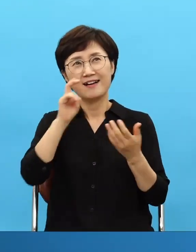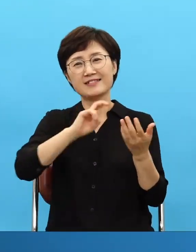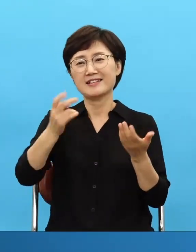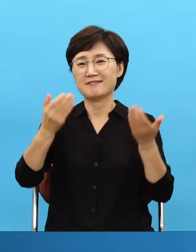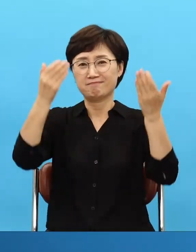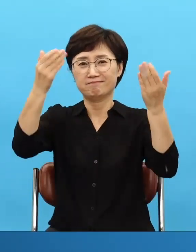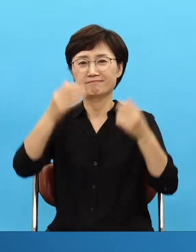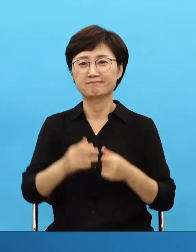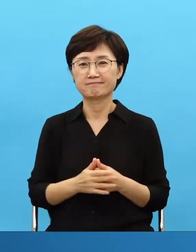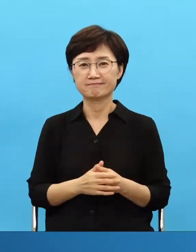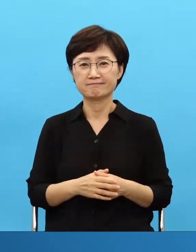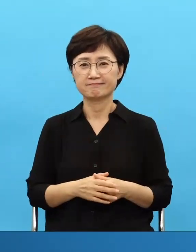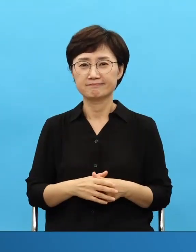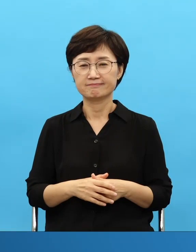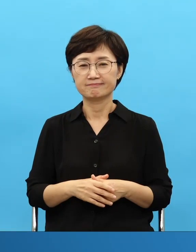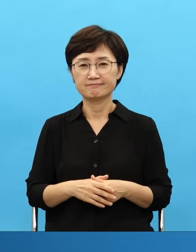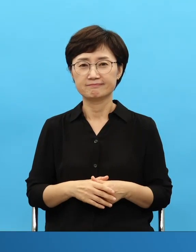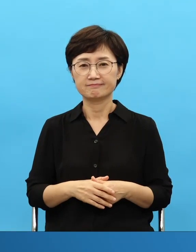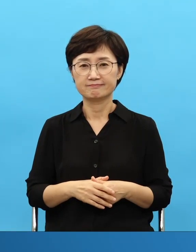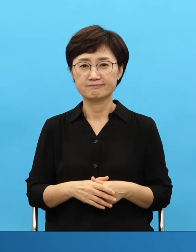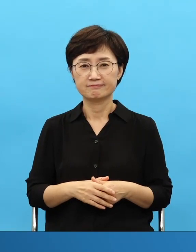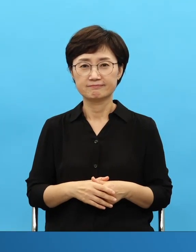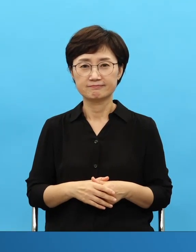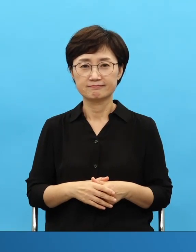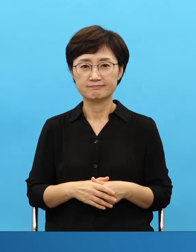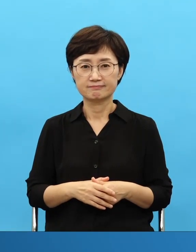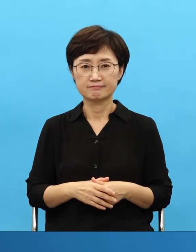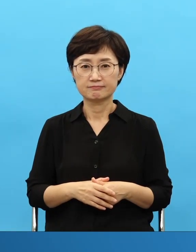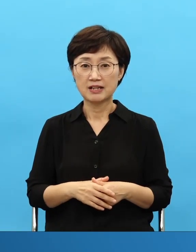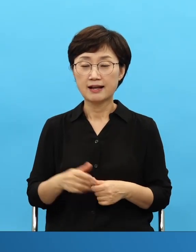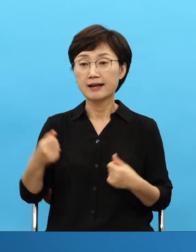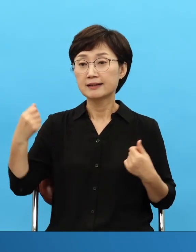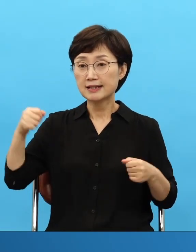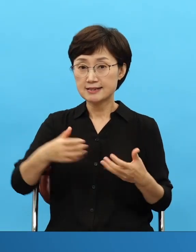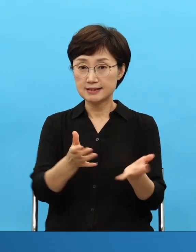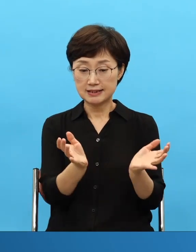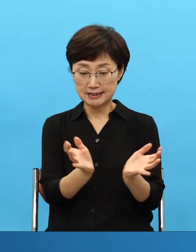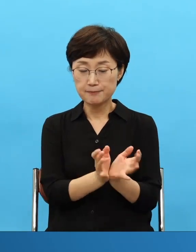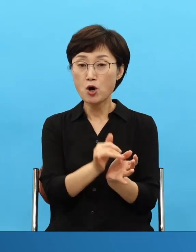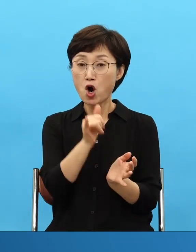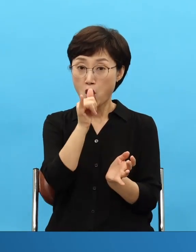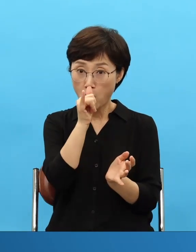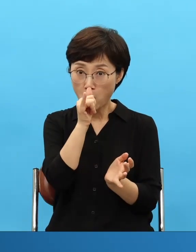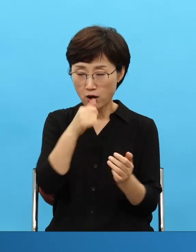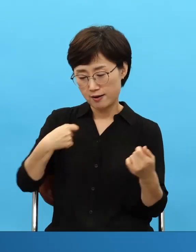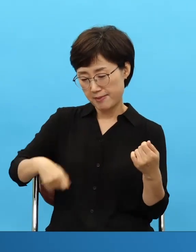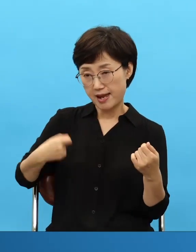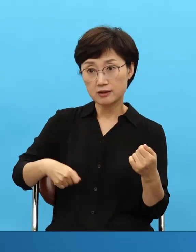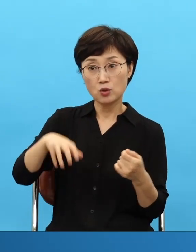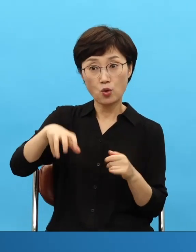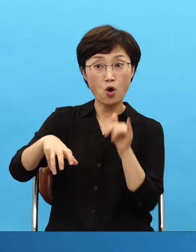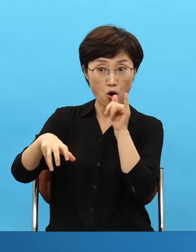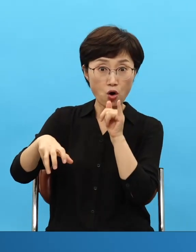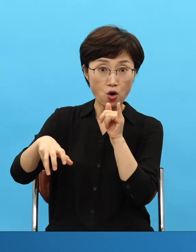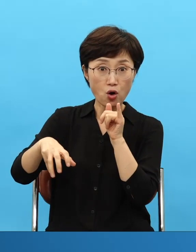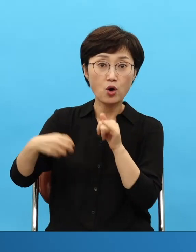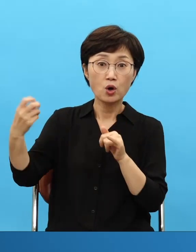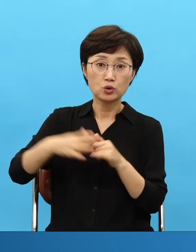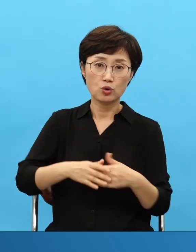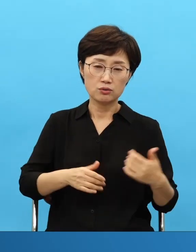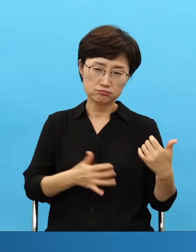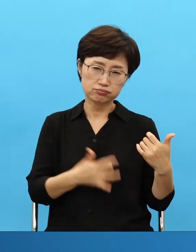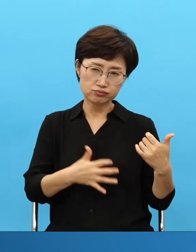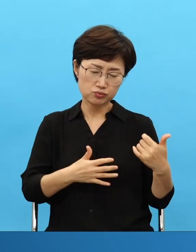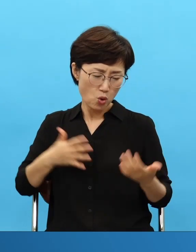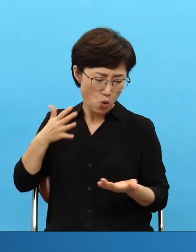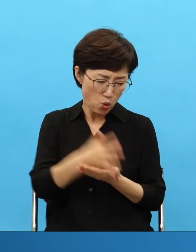찬양합니다. 이번 대회는 디아스포라 댄스팀을 비롯해 아월스 밴드 공연, 장하은 렘넌트의